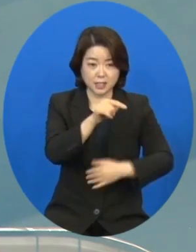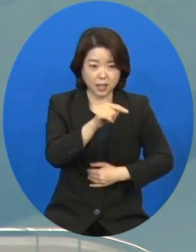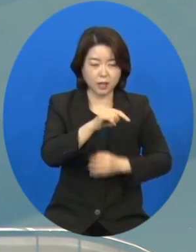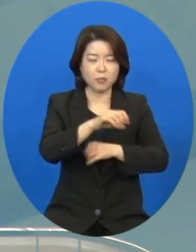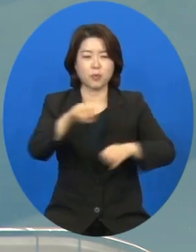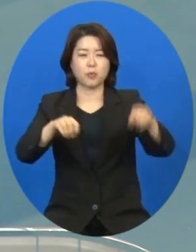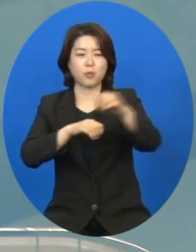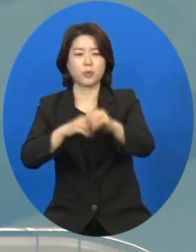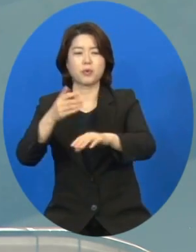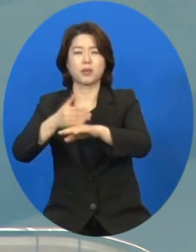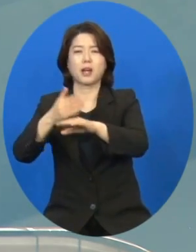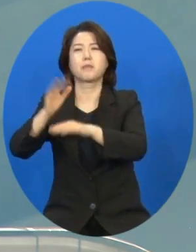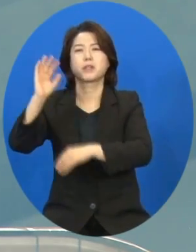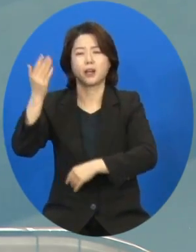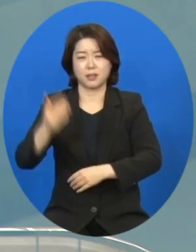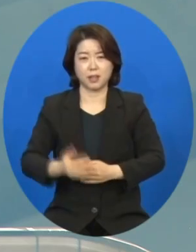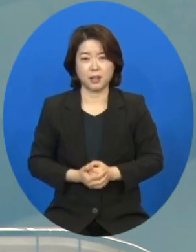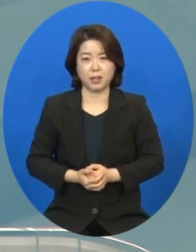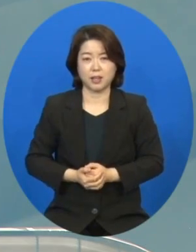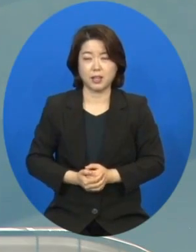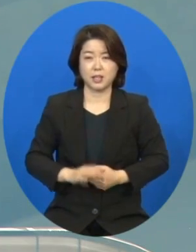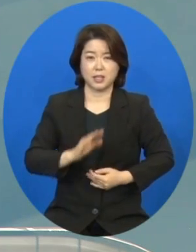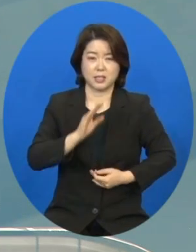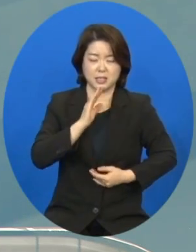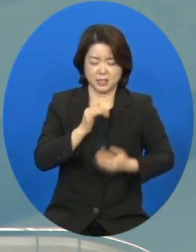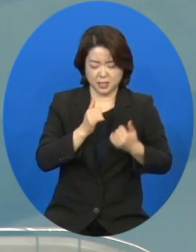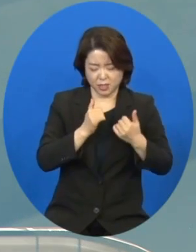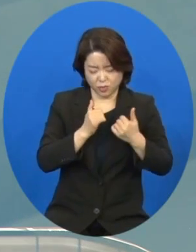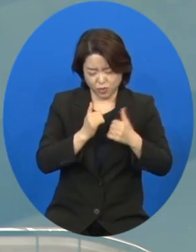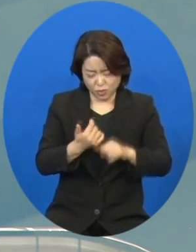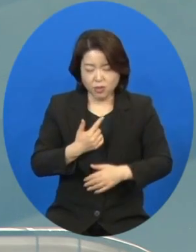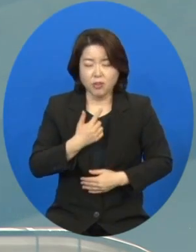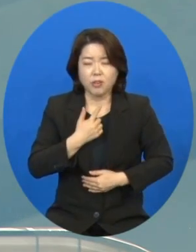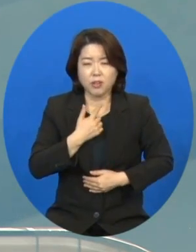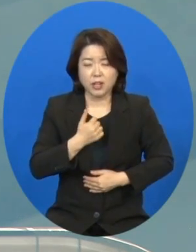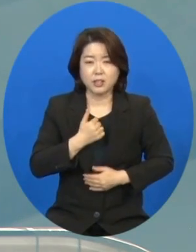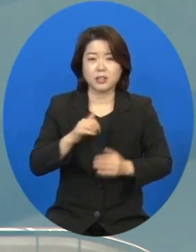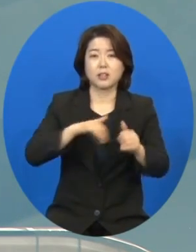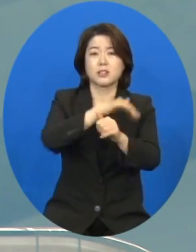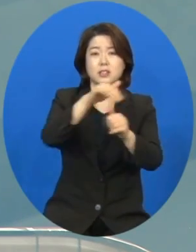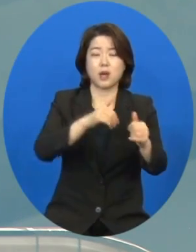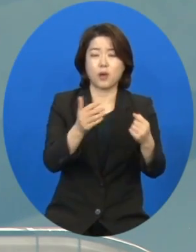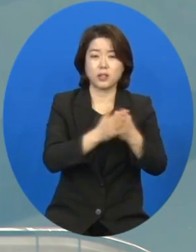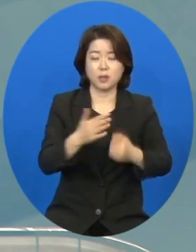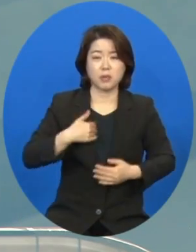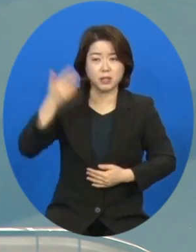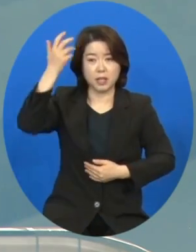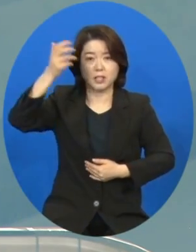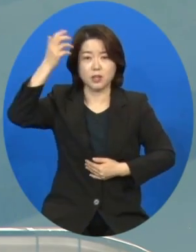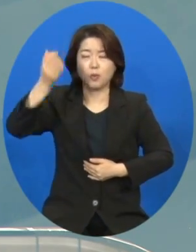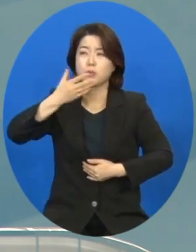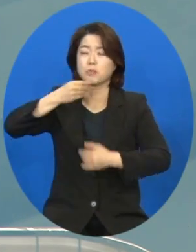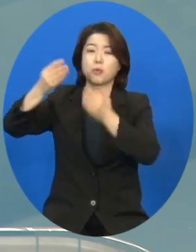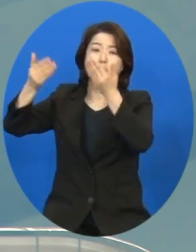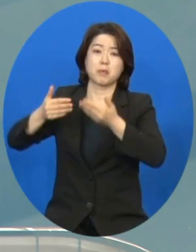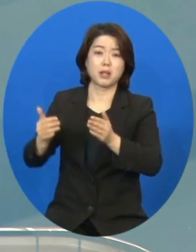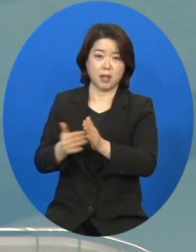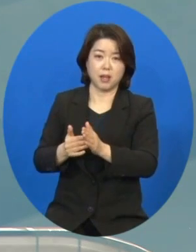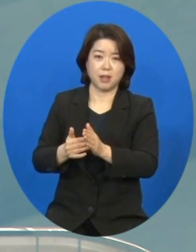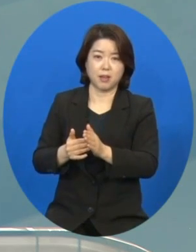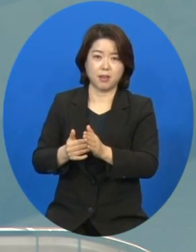감사한 사람이 돼요. 진짜 죽을 것 같은 그 상황 때문에 내가 내 영혼이 복을 받았어요.